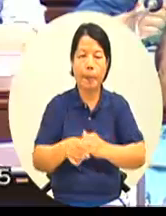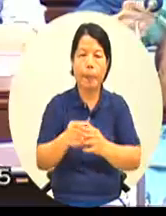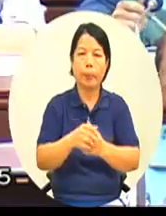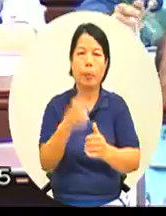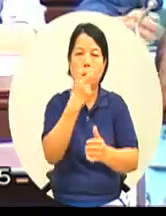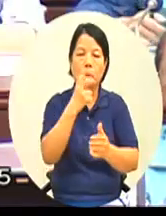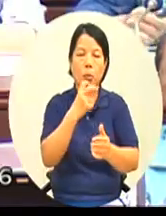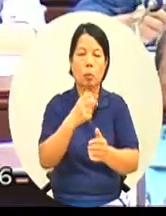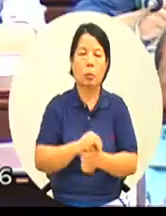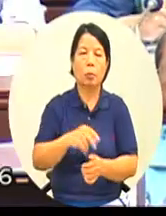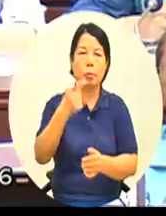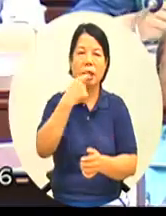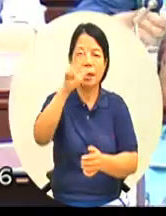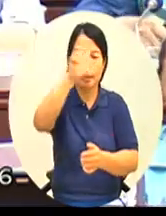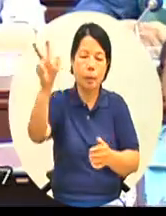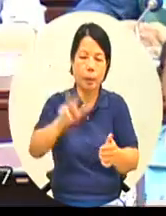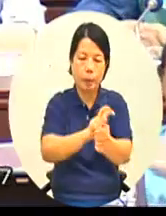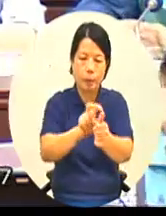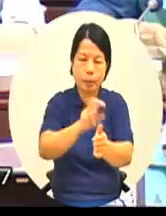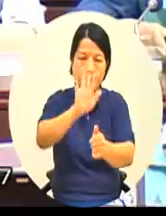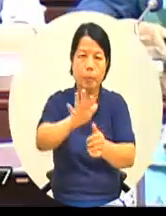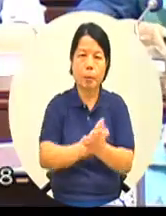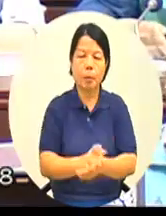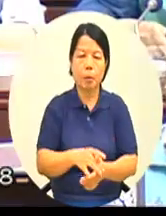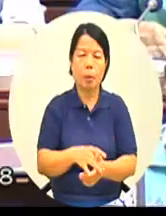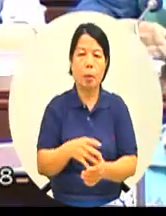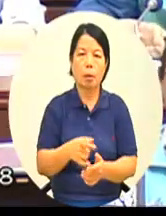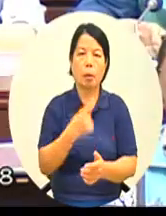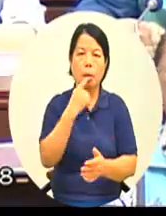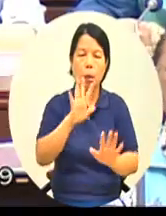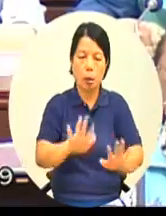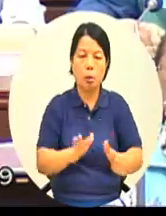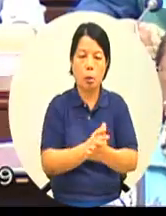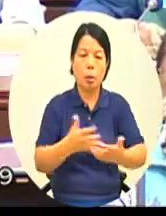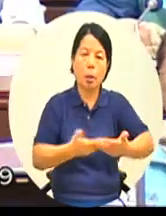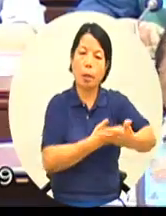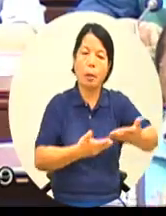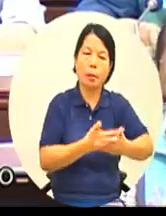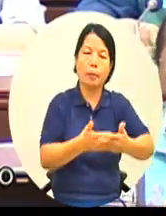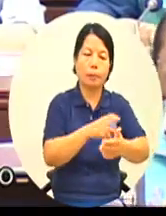再多增加有日托，那或者是说它可能